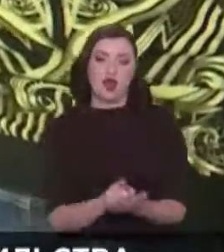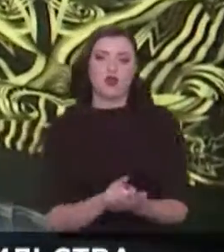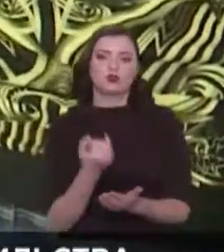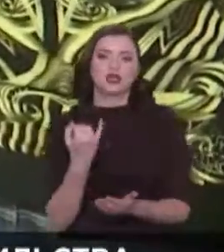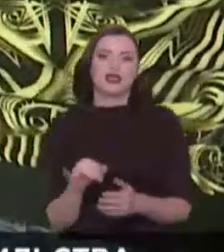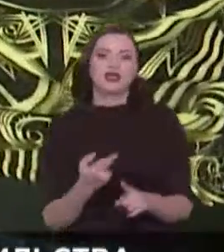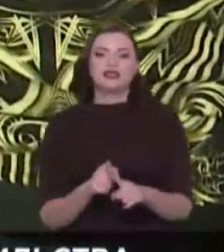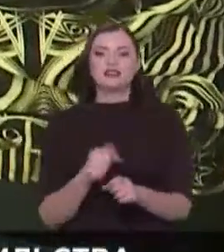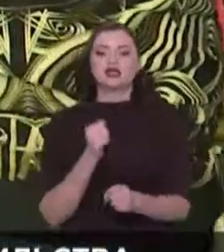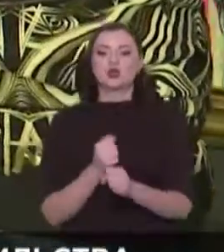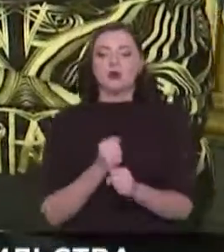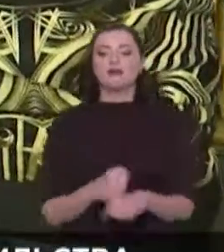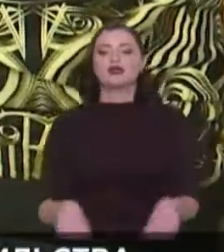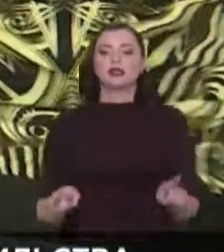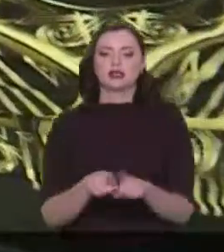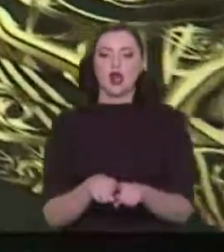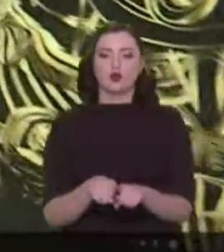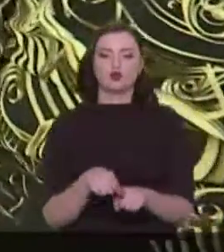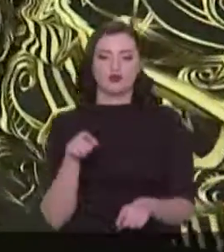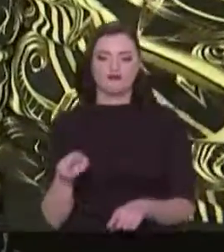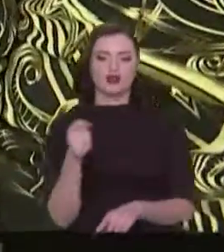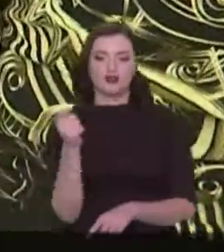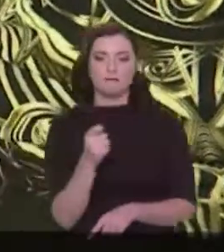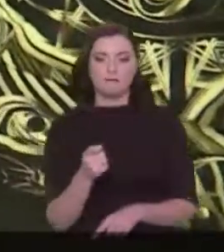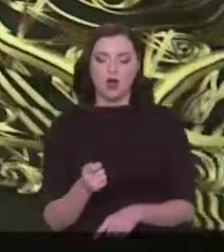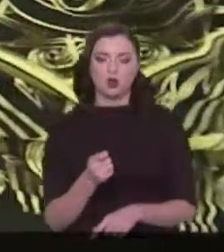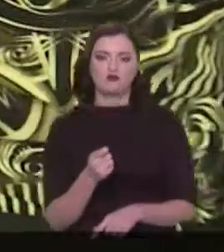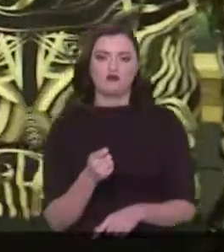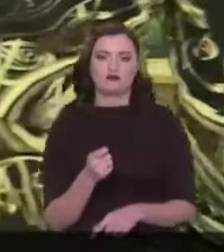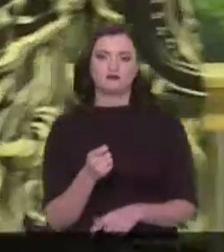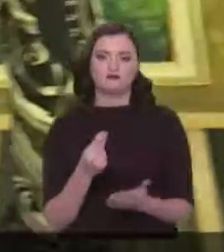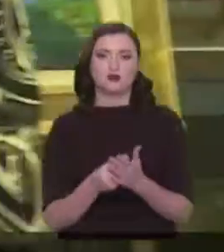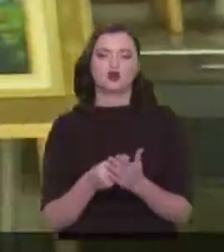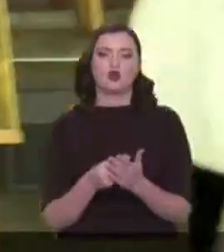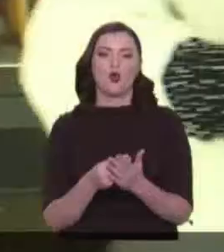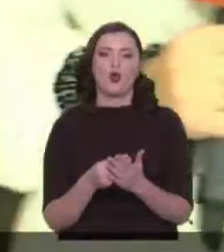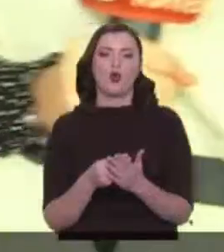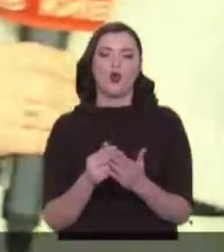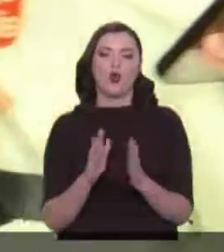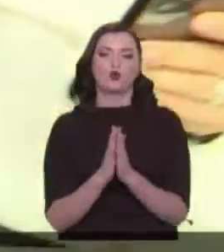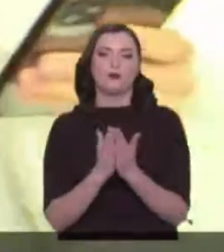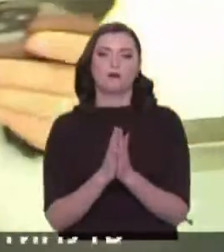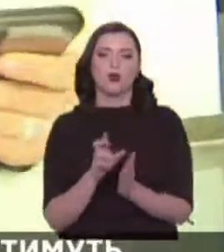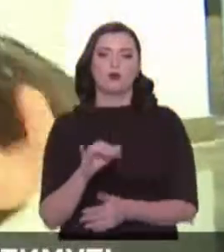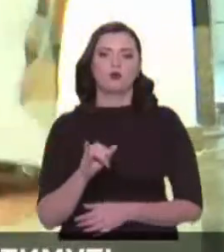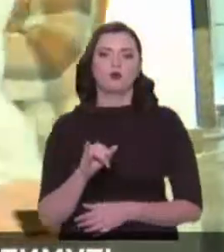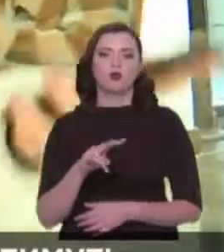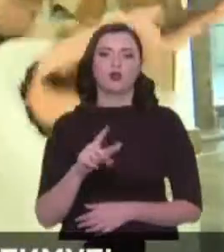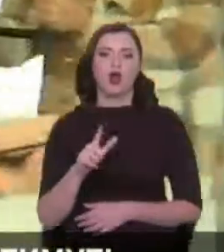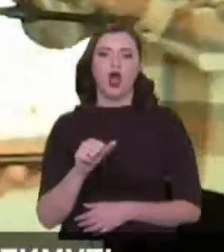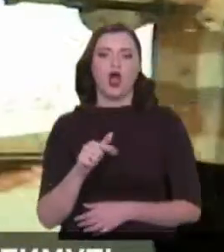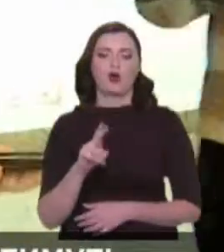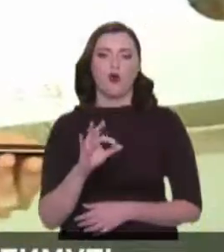це зробити. Також він малював ілюстрації до роману Булгакова «Біла гвардія».